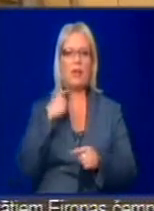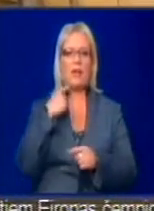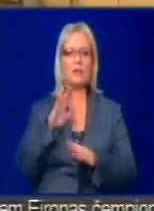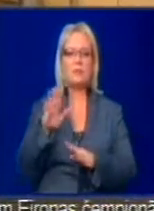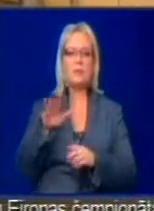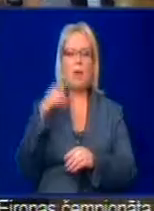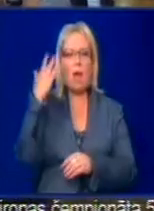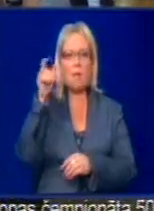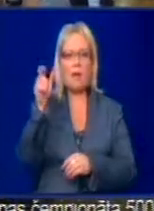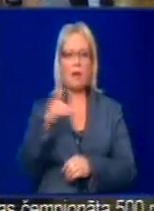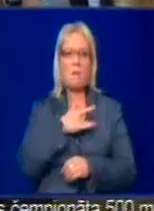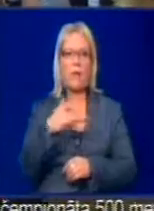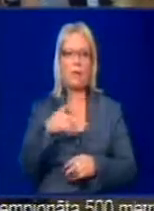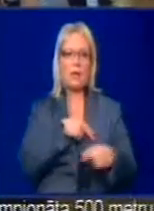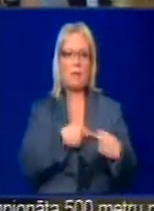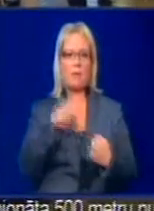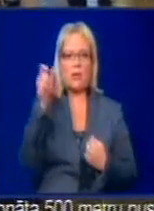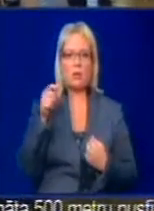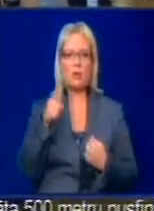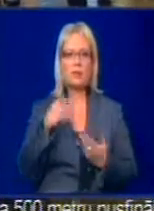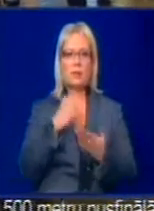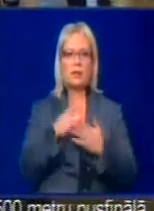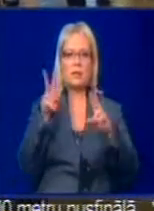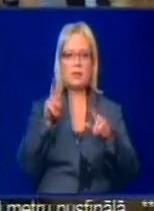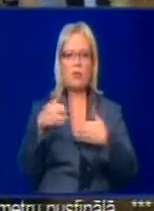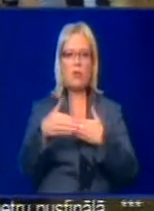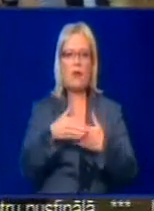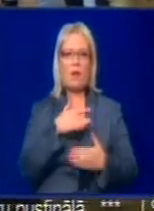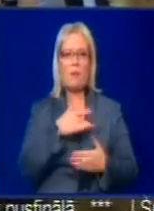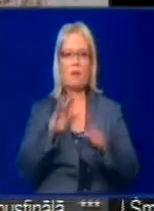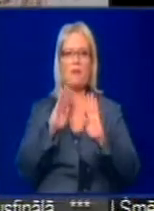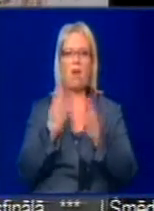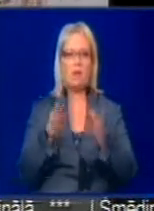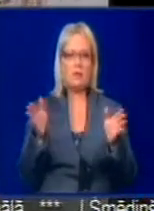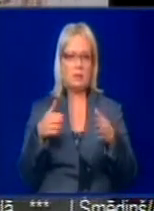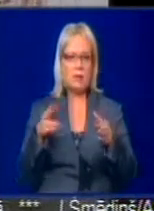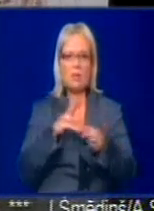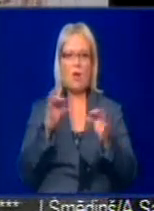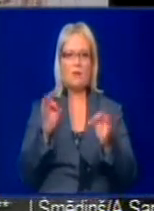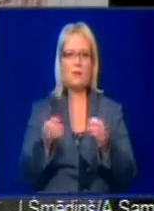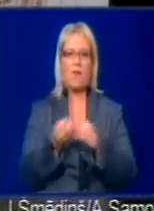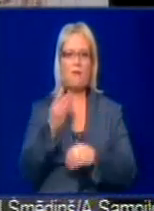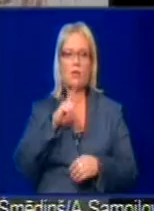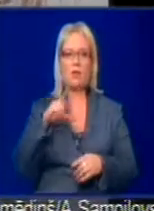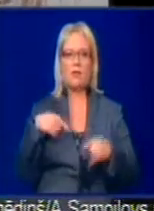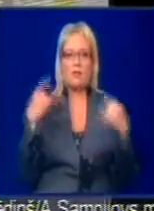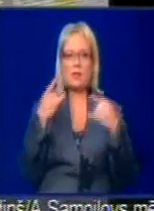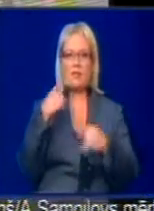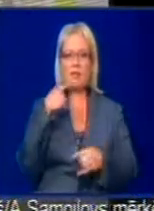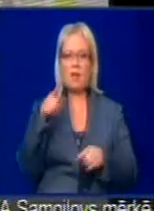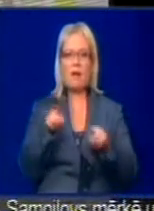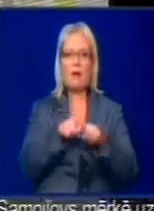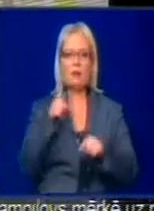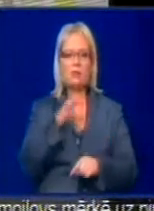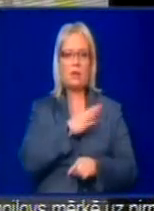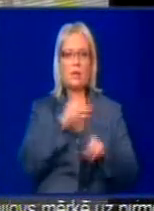vicemēra Andra Amerika partijas biedrs, un šis gadījums tikšot izskatīts tuvākajā partijas valdes sēdē. Neoficiāli avoti Latvijas televīzijai norādījuši, ka arī